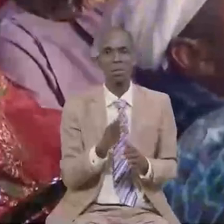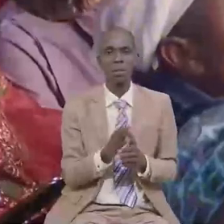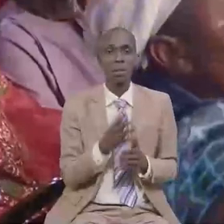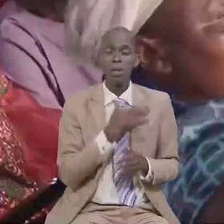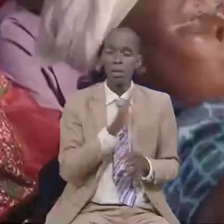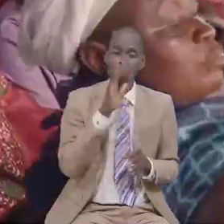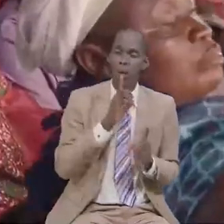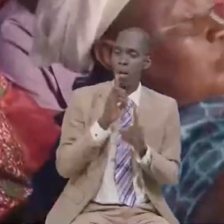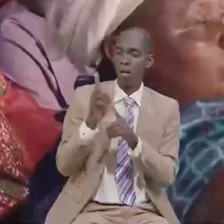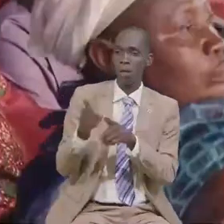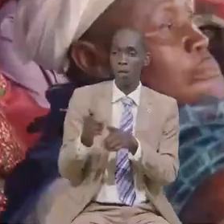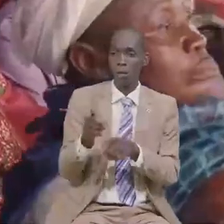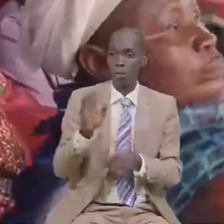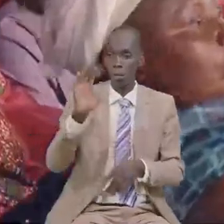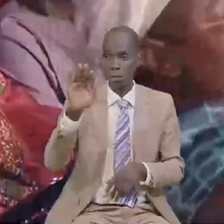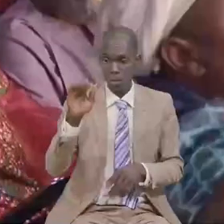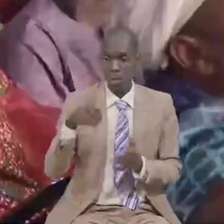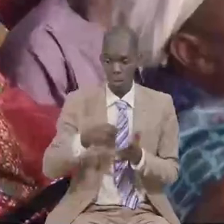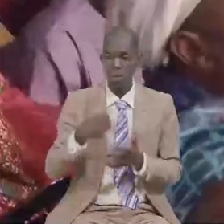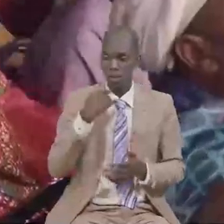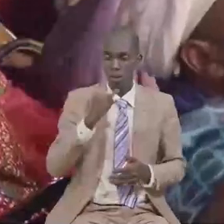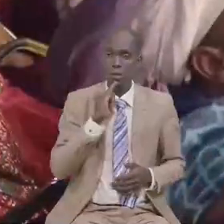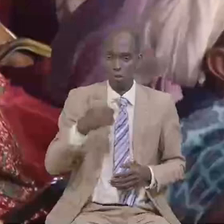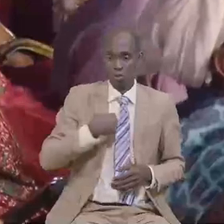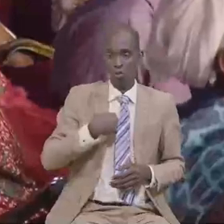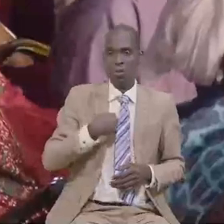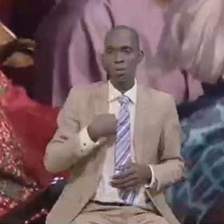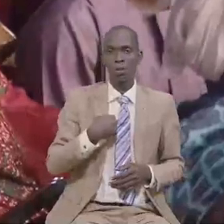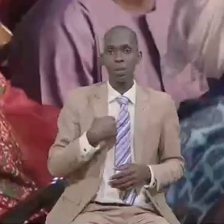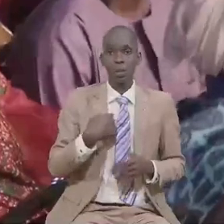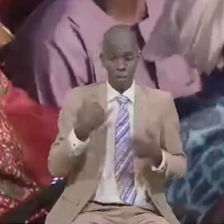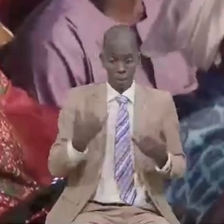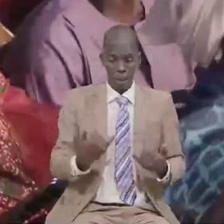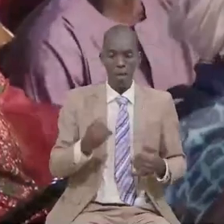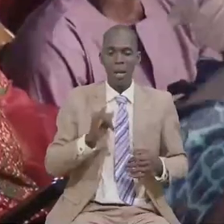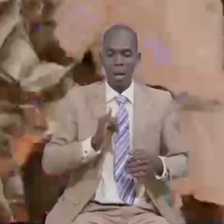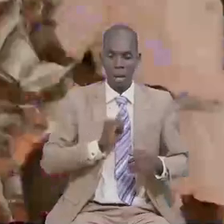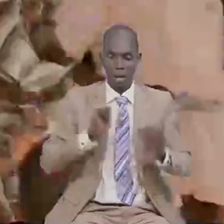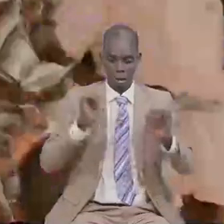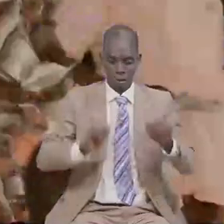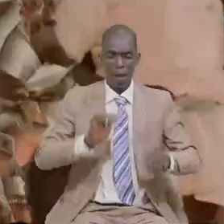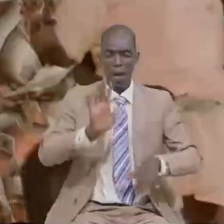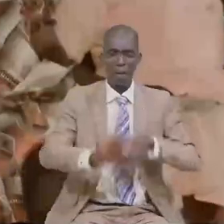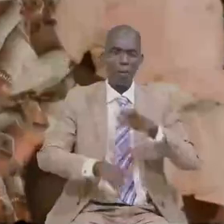dire, écoutez-moi, c'est moi, hein. Maintenant, je peux marcher.